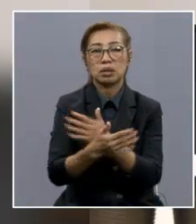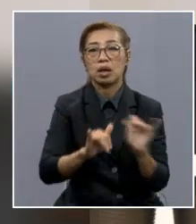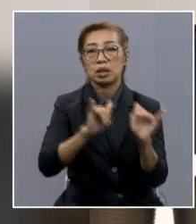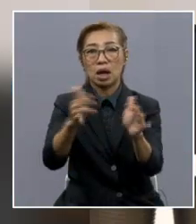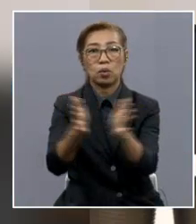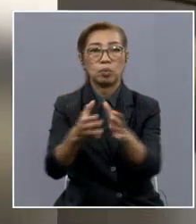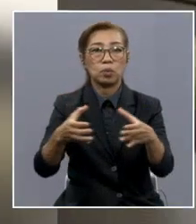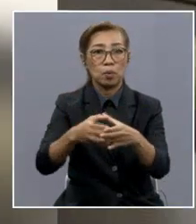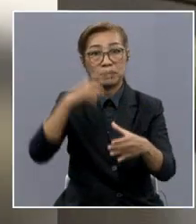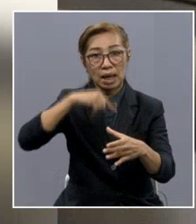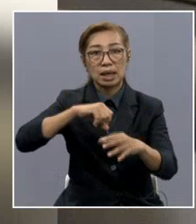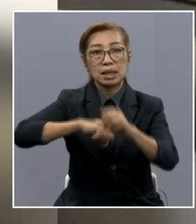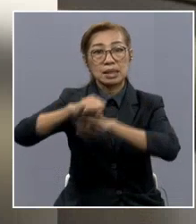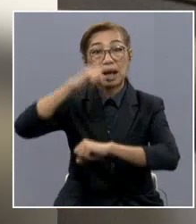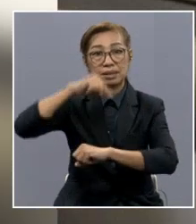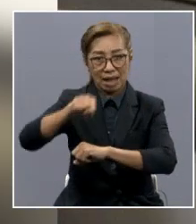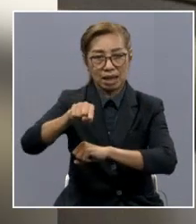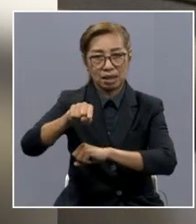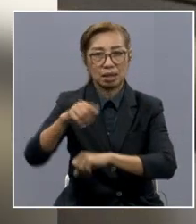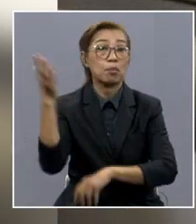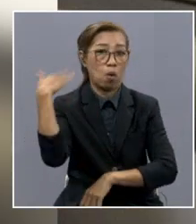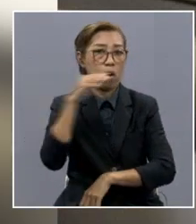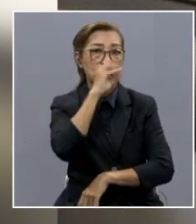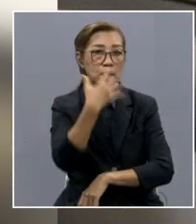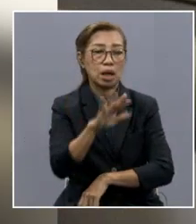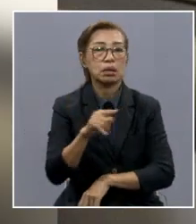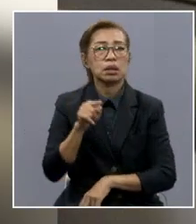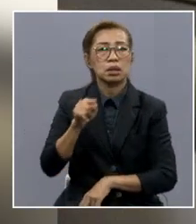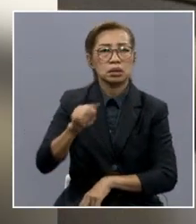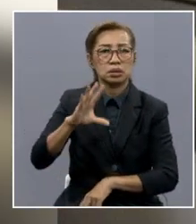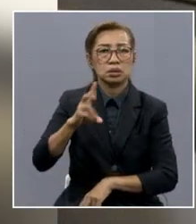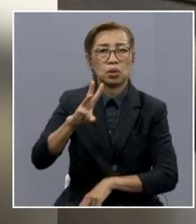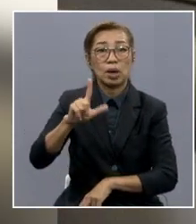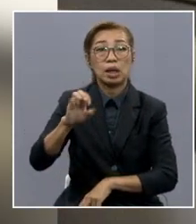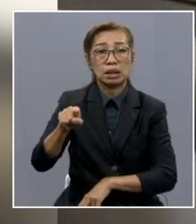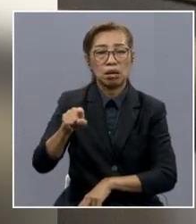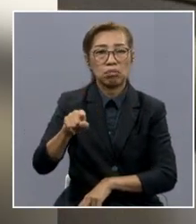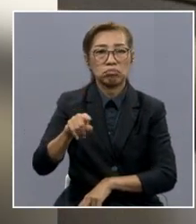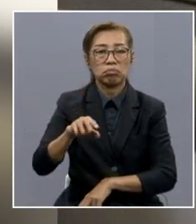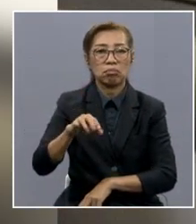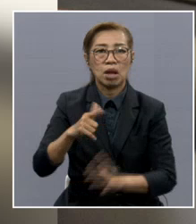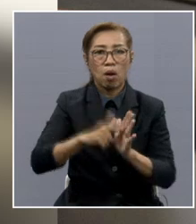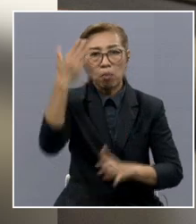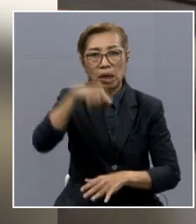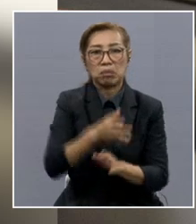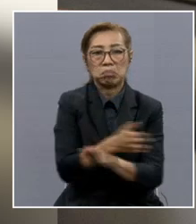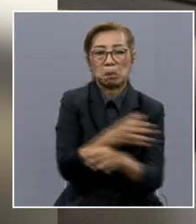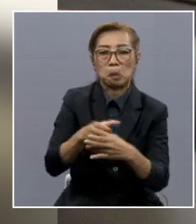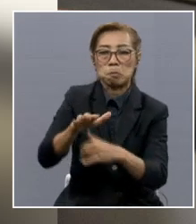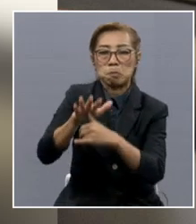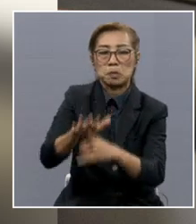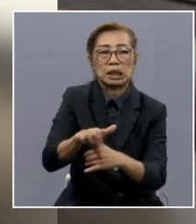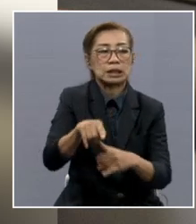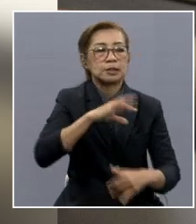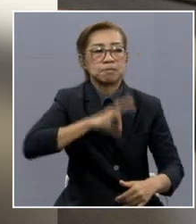เนี่ยคุณผู้ชมทีนี้คุณชวลิตเนี่ยนะคะก็ถูกกดดันให้ออกจากพรรคเหมือนกันนะแล้วก็มีผู้แสดงเจตจำนงจะล